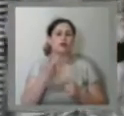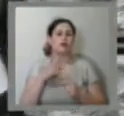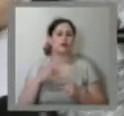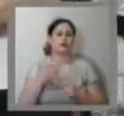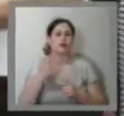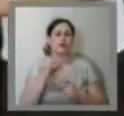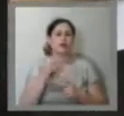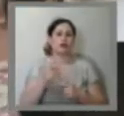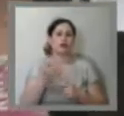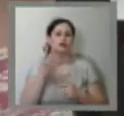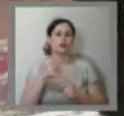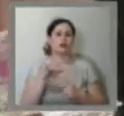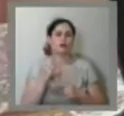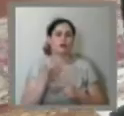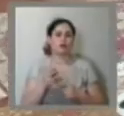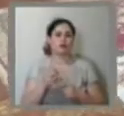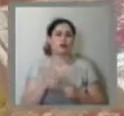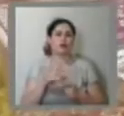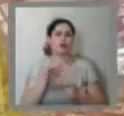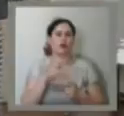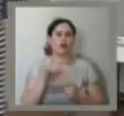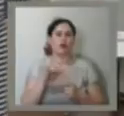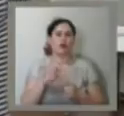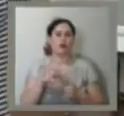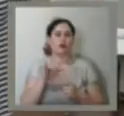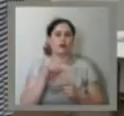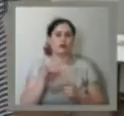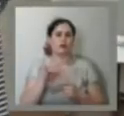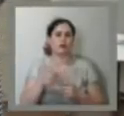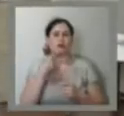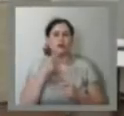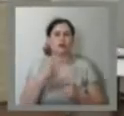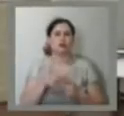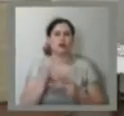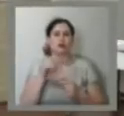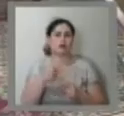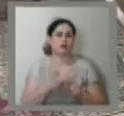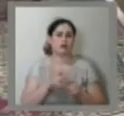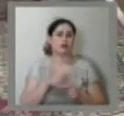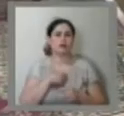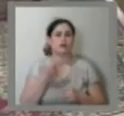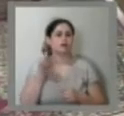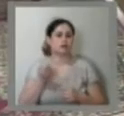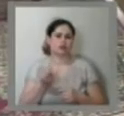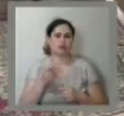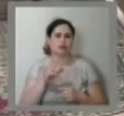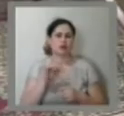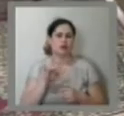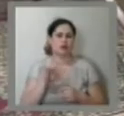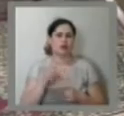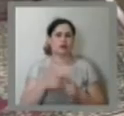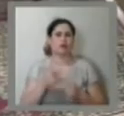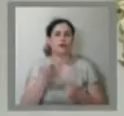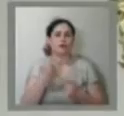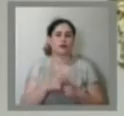четверо правнуків. Любов Михайлівна та Микола Федорович кажуть, що для них це найцінніший скарб. Запорукою міцного та